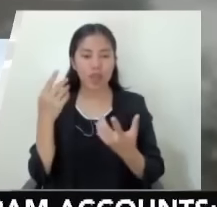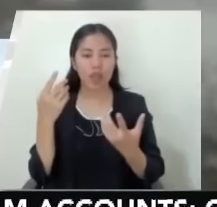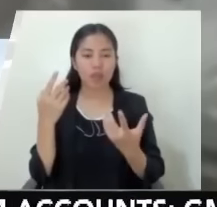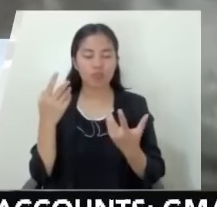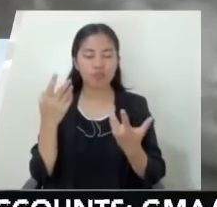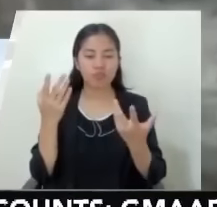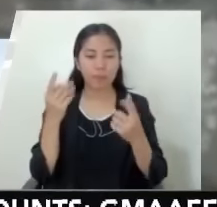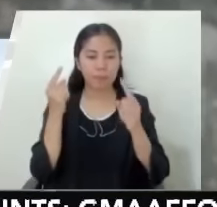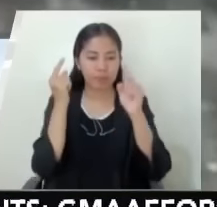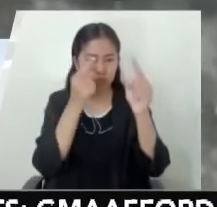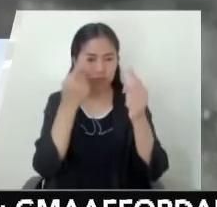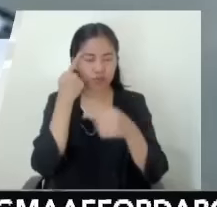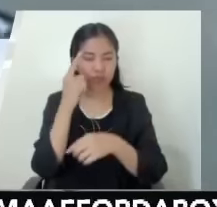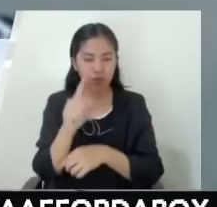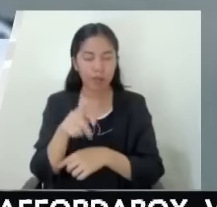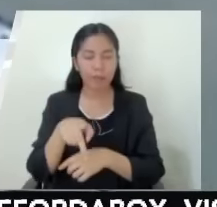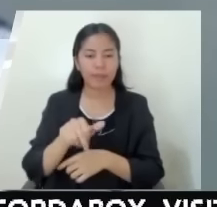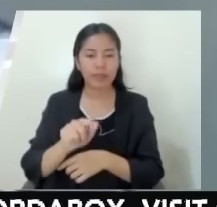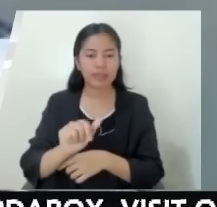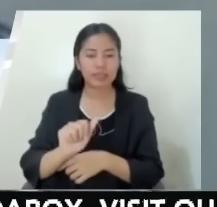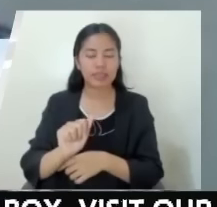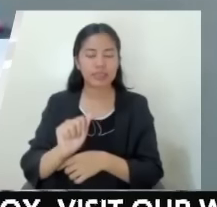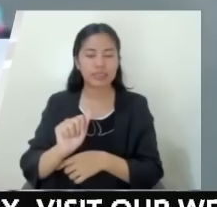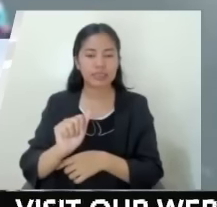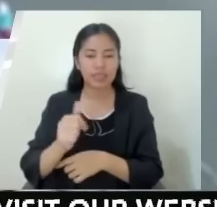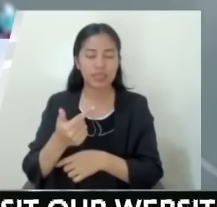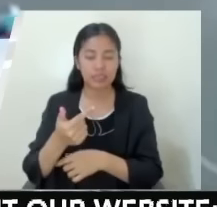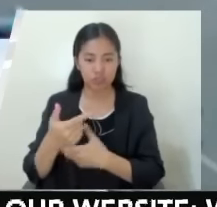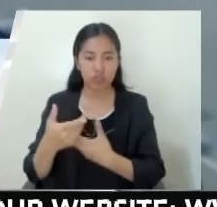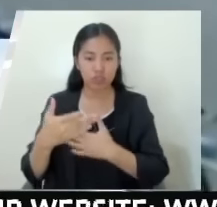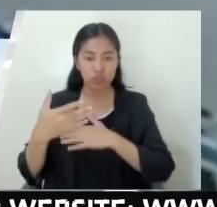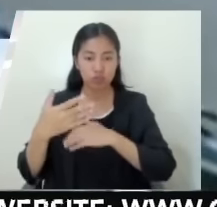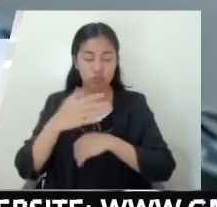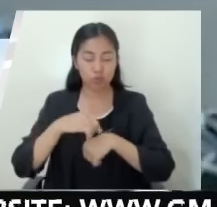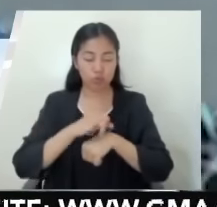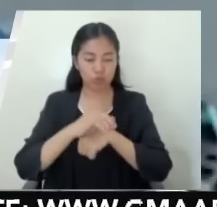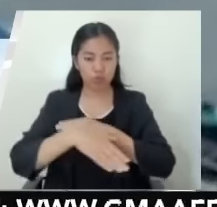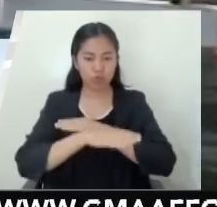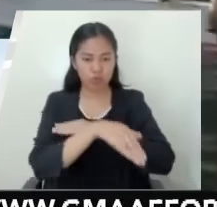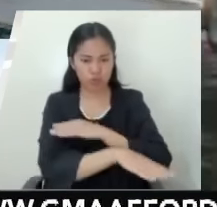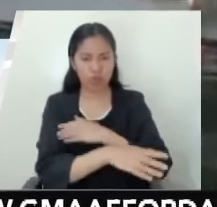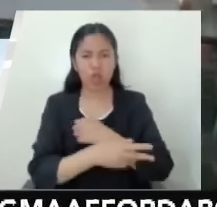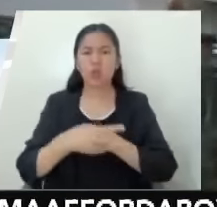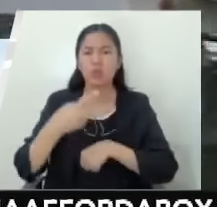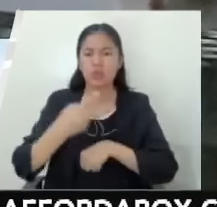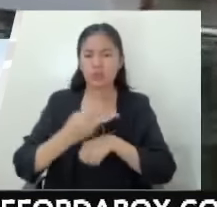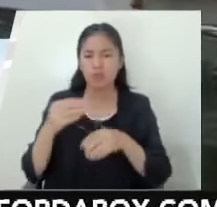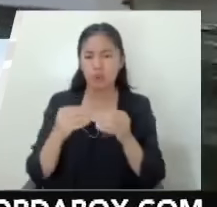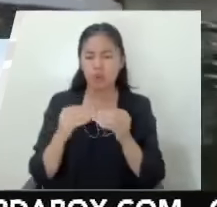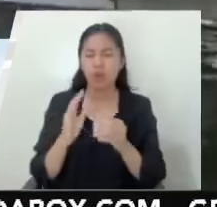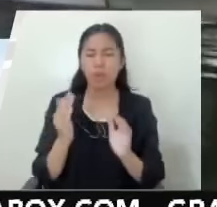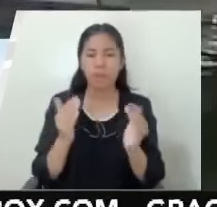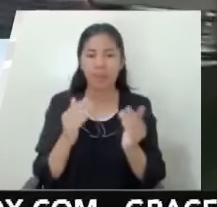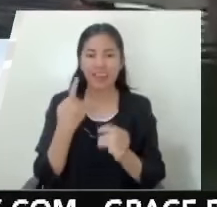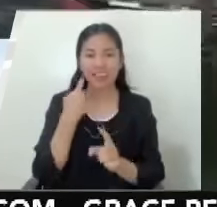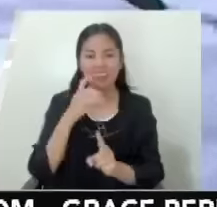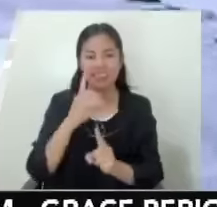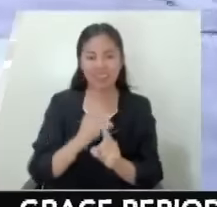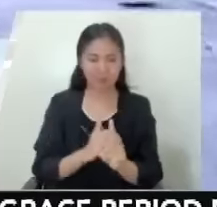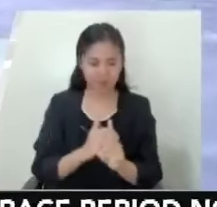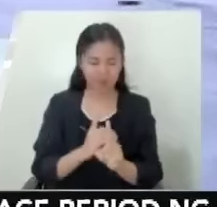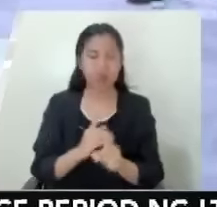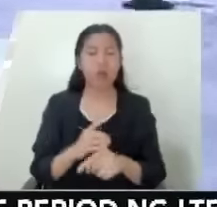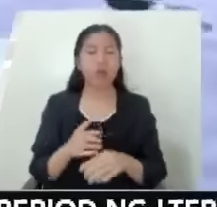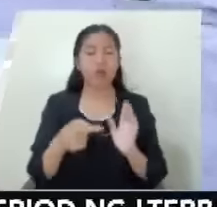Zambales, mahigit doble sa bilang ng una nilang misyon nitong Disyembre. Kasama rin ang atin ito ang ilang mangingisda bilang pagpapakita